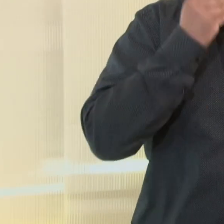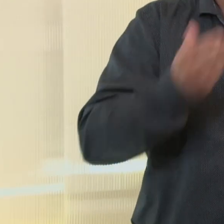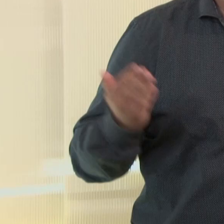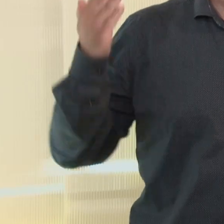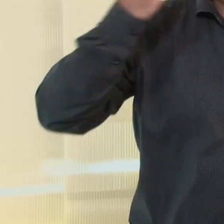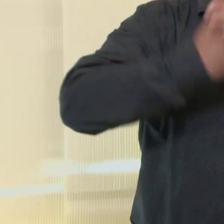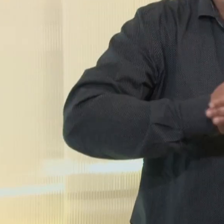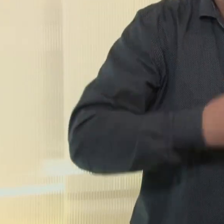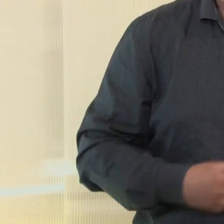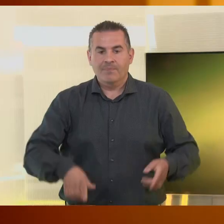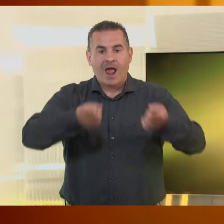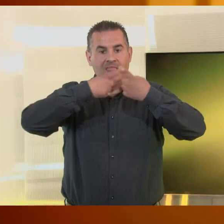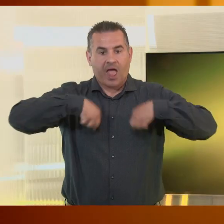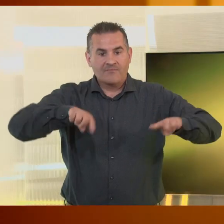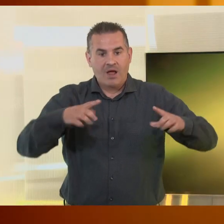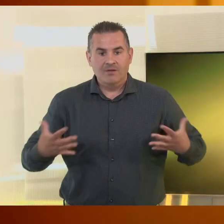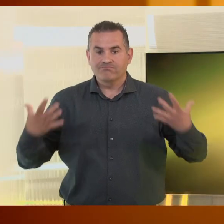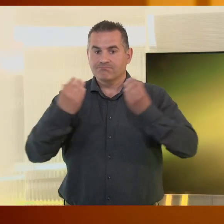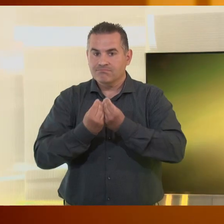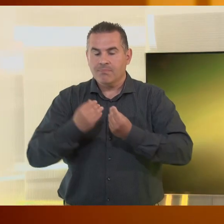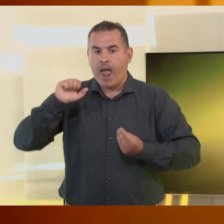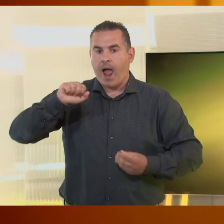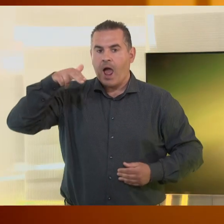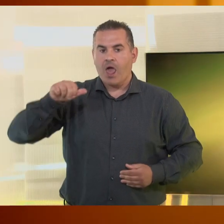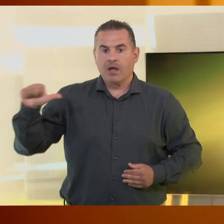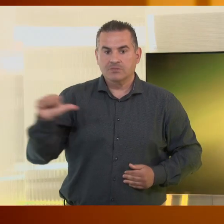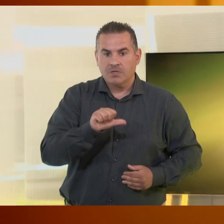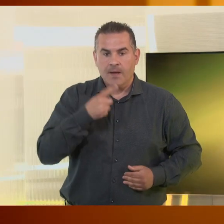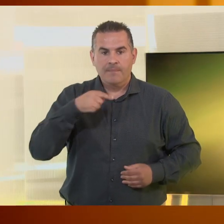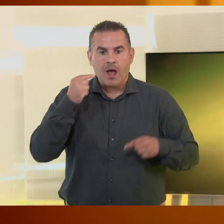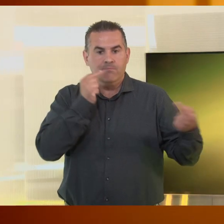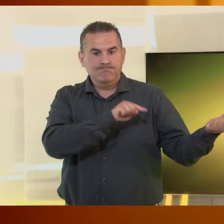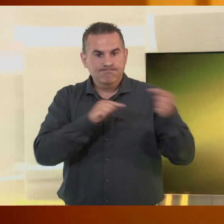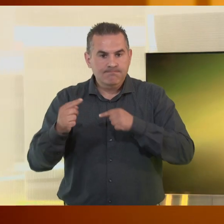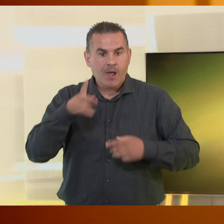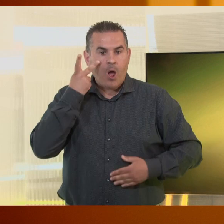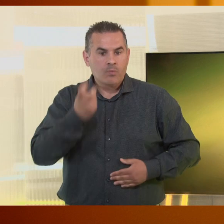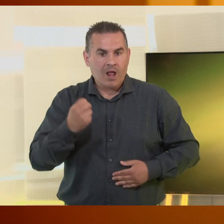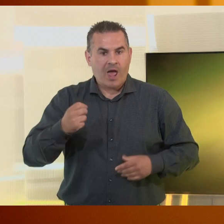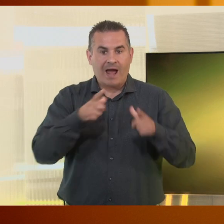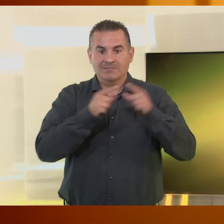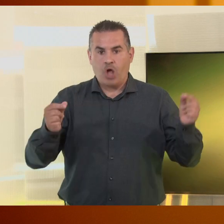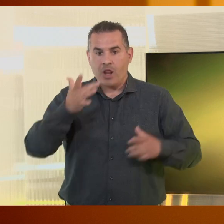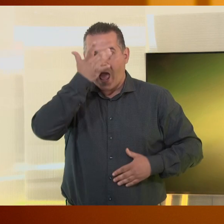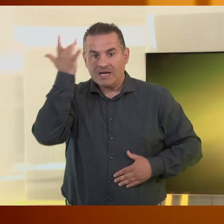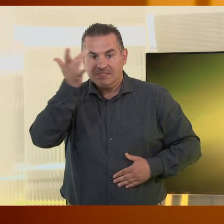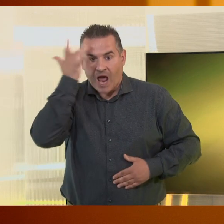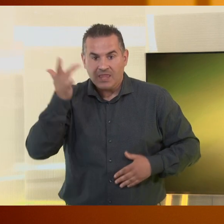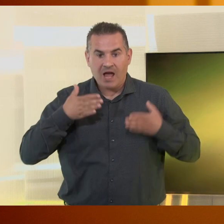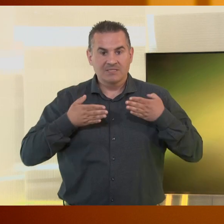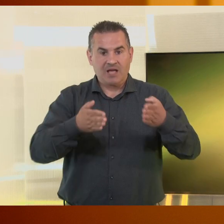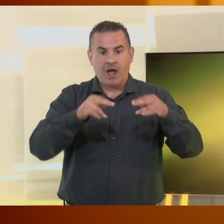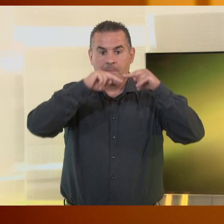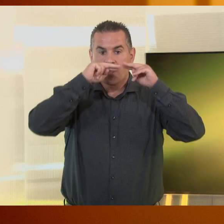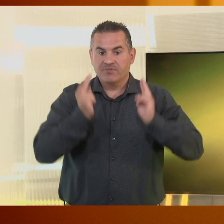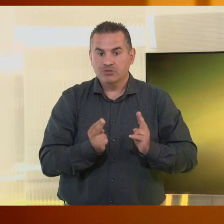Buonasera al TG Lis. Un tavolo con ANAS per fare il punto sulla viabilità stradale provinciale in considerazione dell'aumento dei volumi di traffico durante la